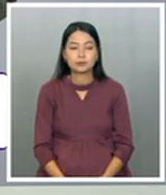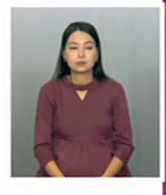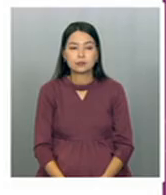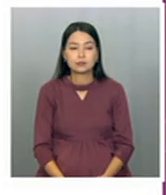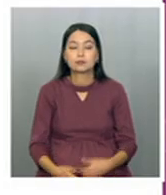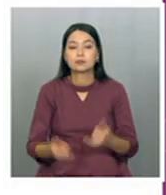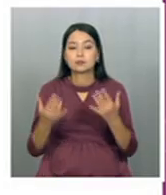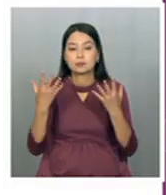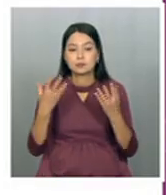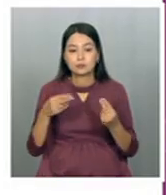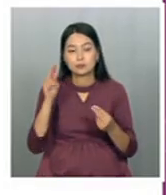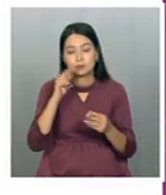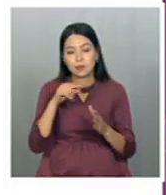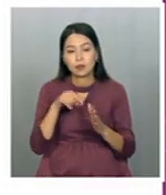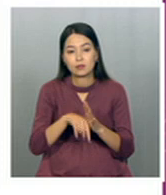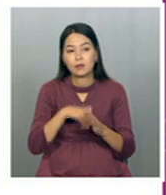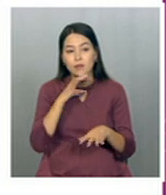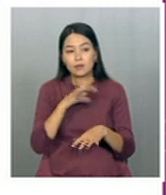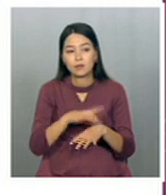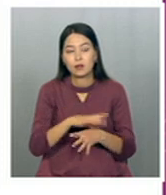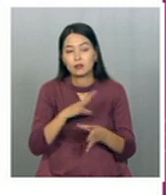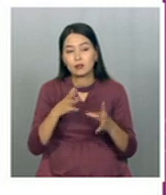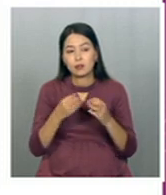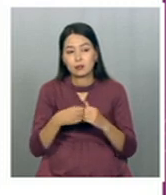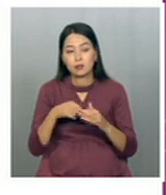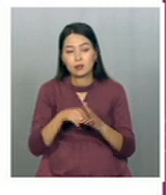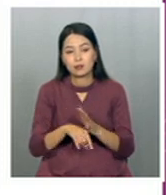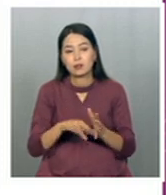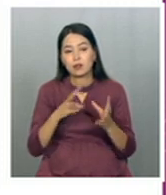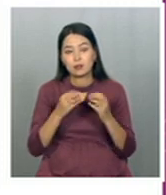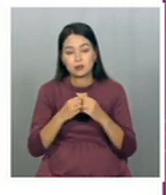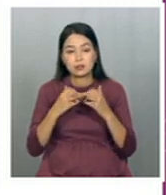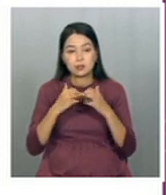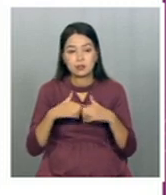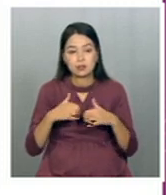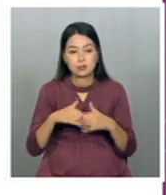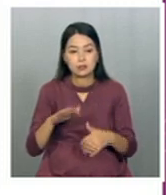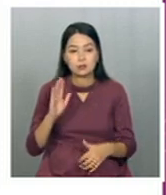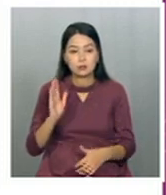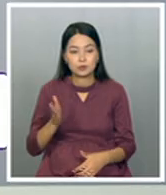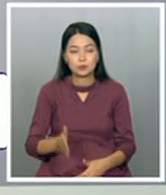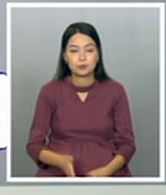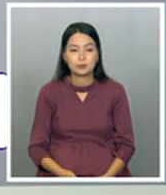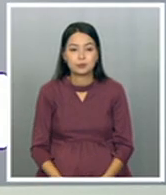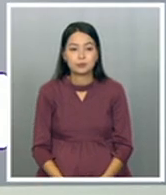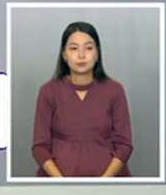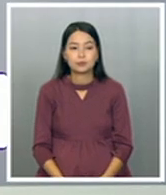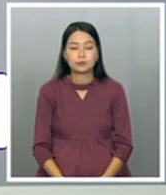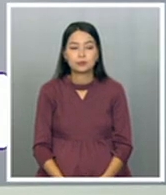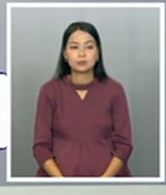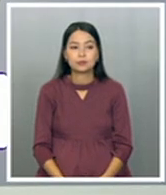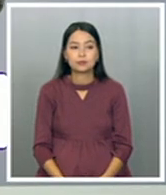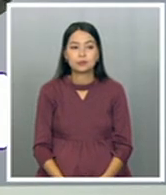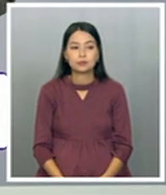Бүгінгі сабақта ішкі факторлардың транспирация үдерісіне әсерін зерттейміз.